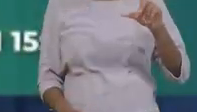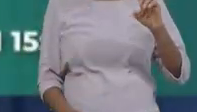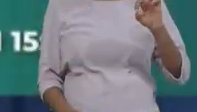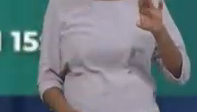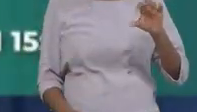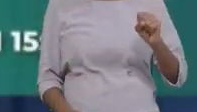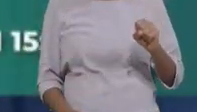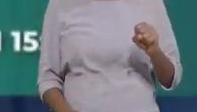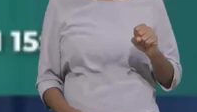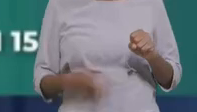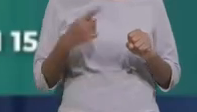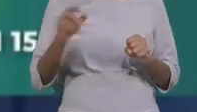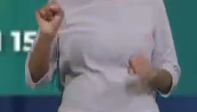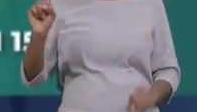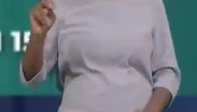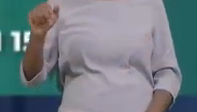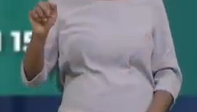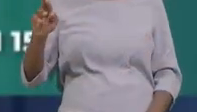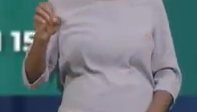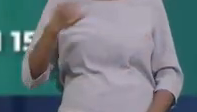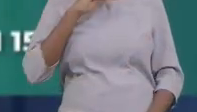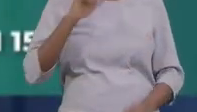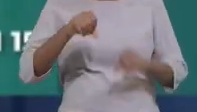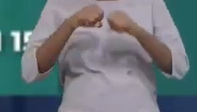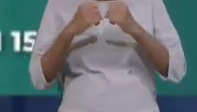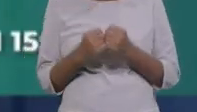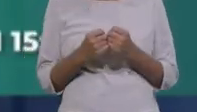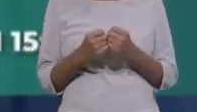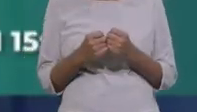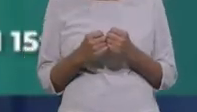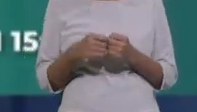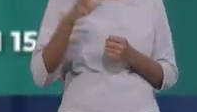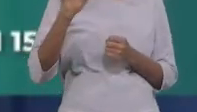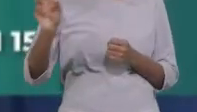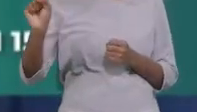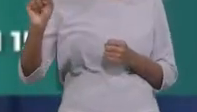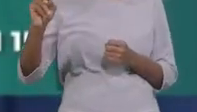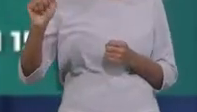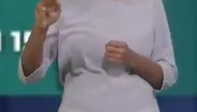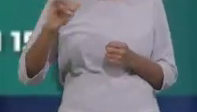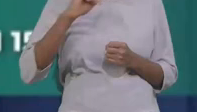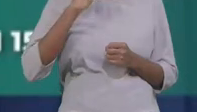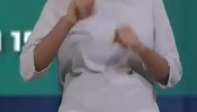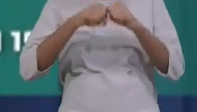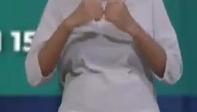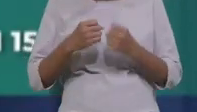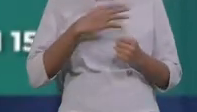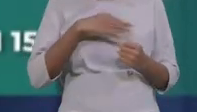oiseleurs. Le filet s'est rompu. Ton filet est rompu.